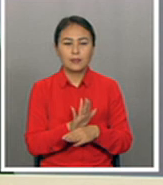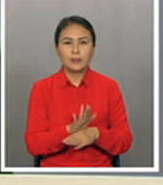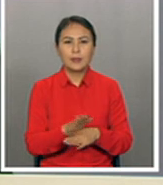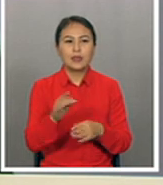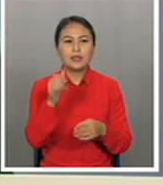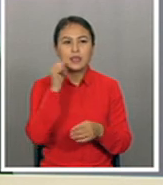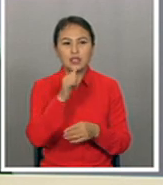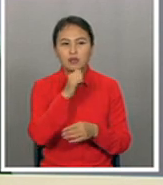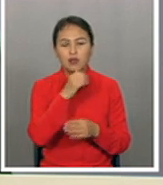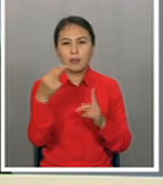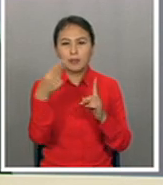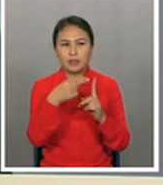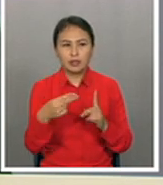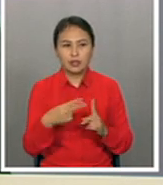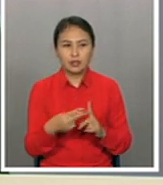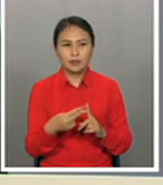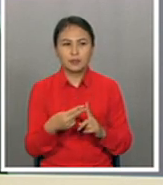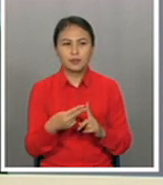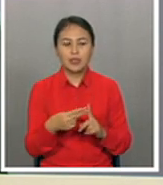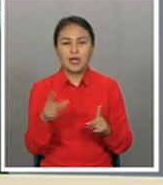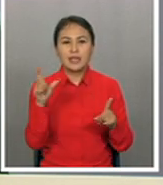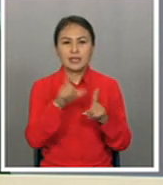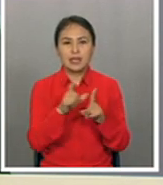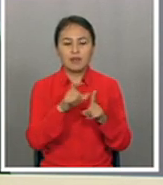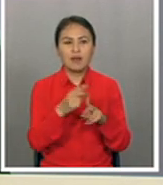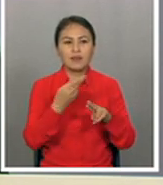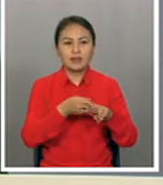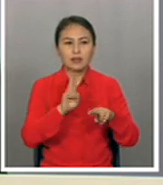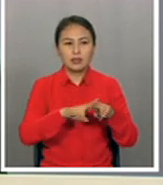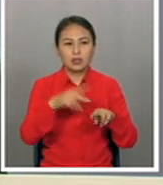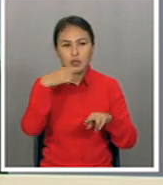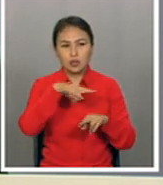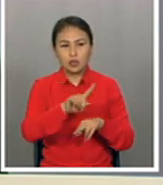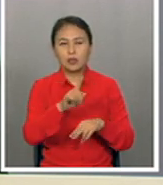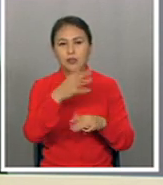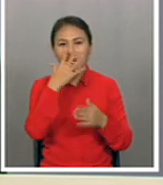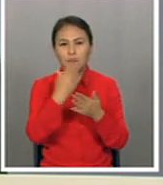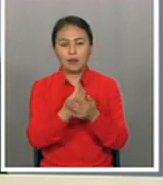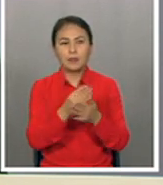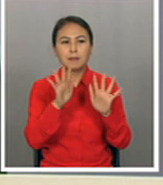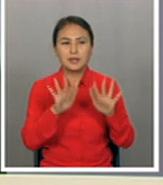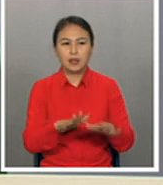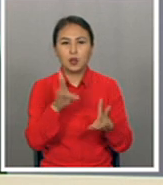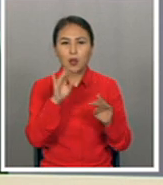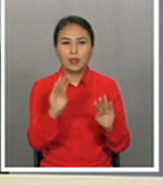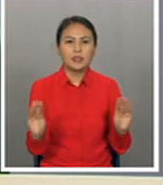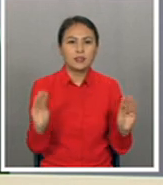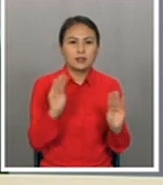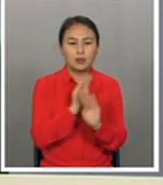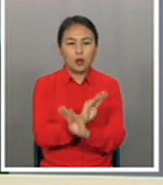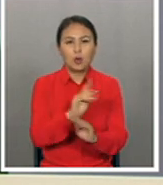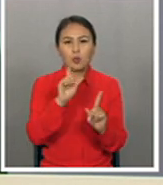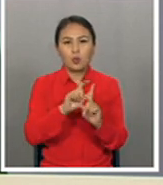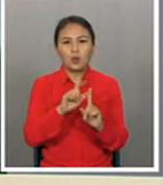Зашифрованное предложение. Слова в этих предложениях стоят на своих местах, но буквы внутри